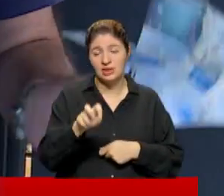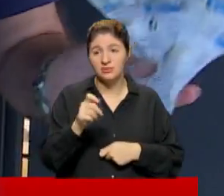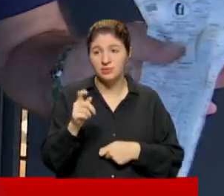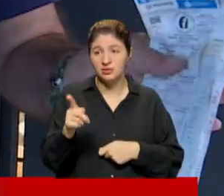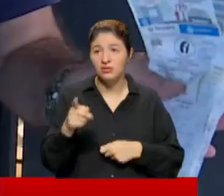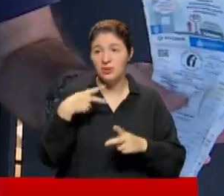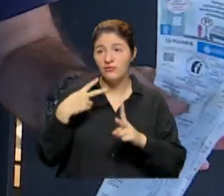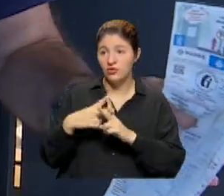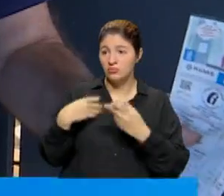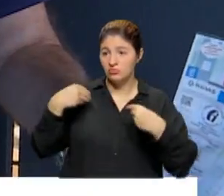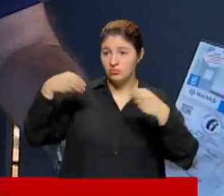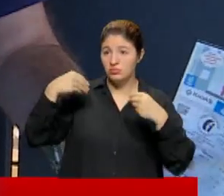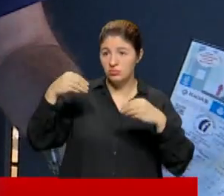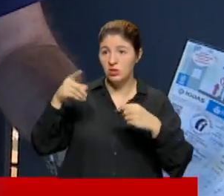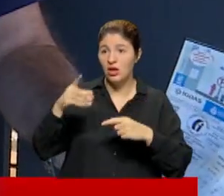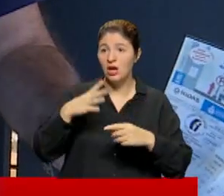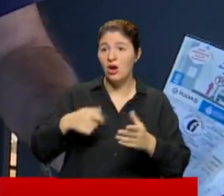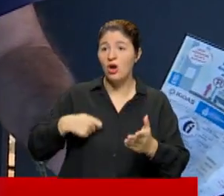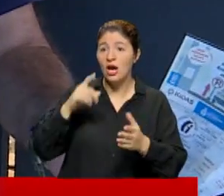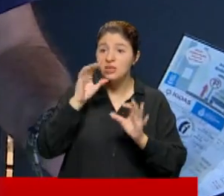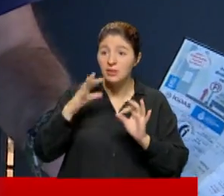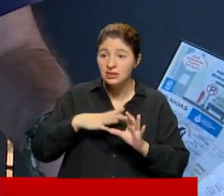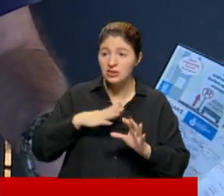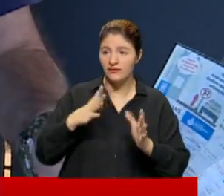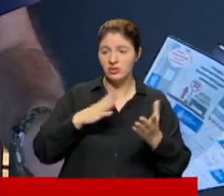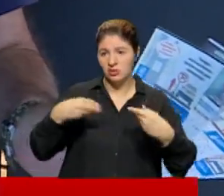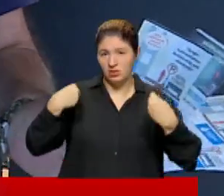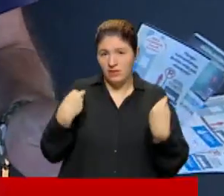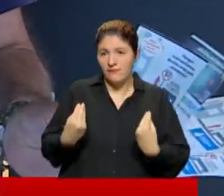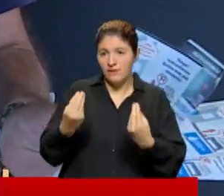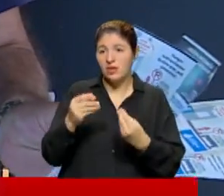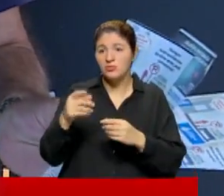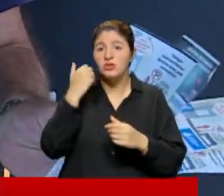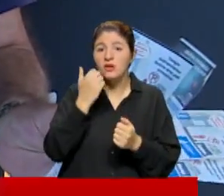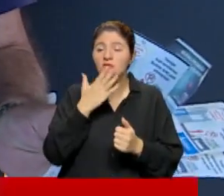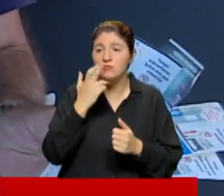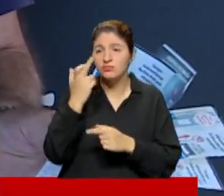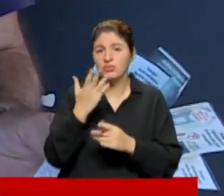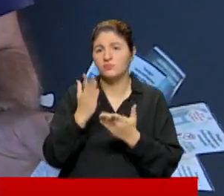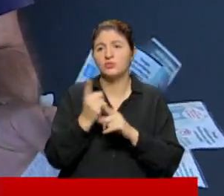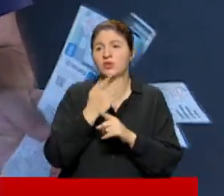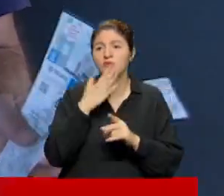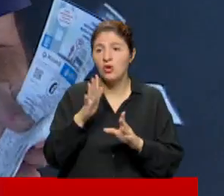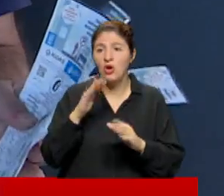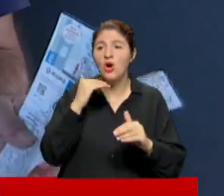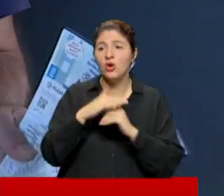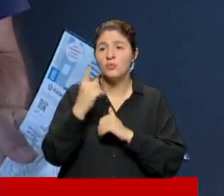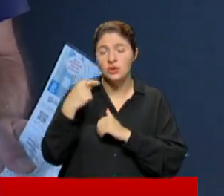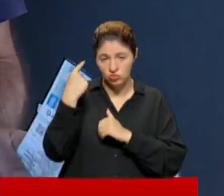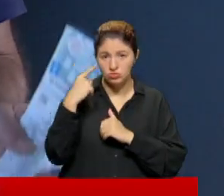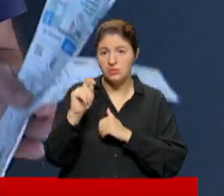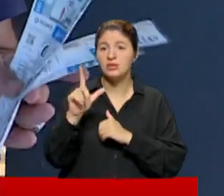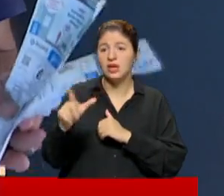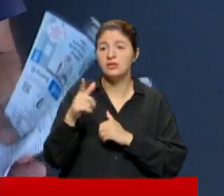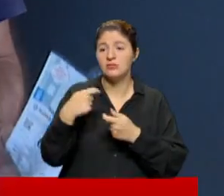Evet faturalar da burada incelemek isteyen kişiler inceleyebilir Beyler burada yalan yok dolan yok halkı Biraz düşünmek